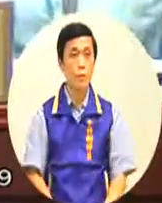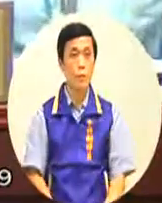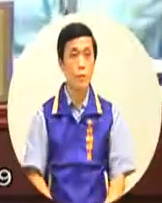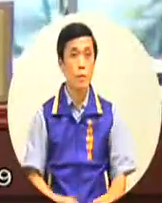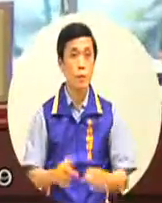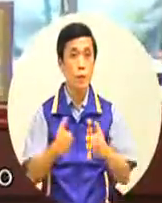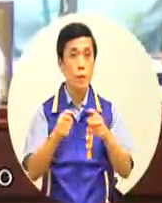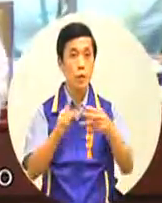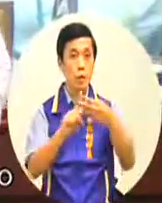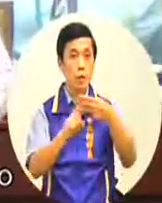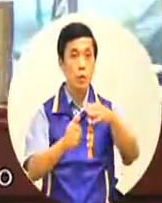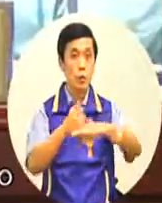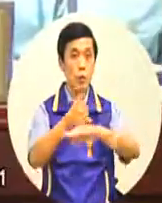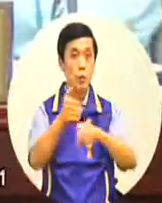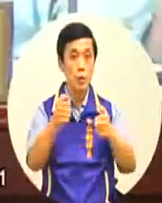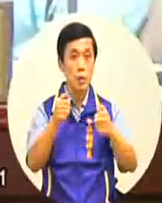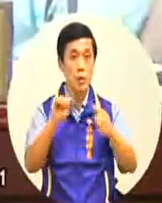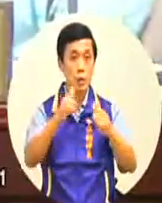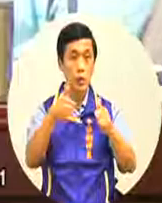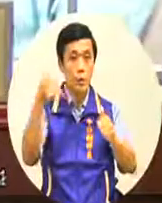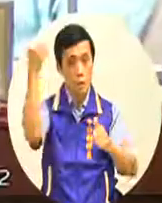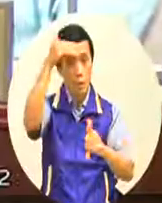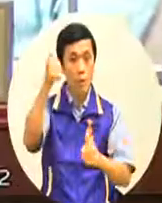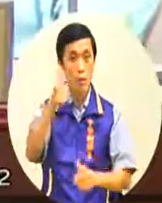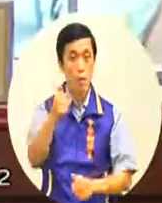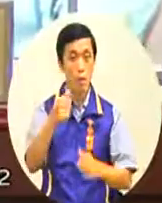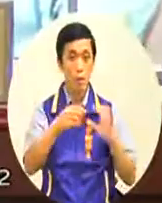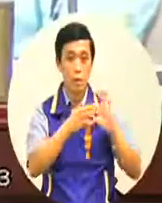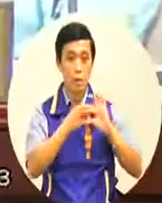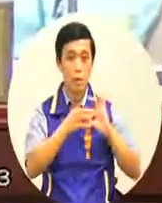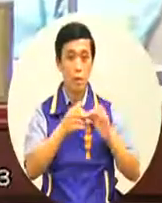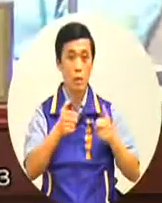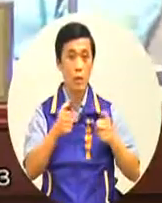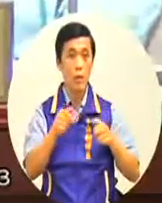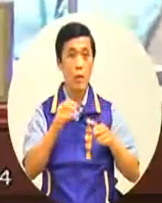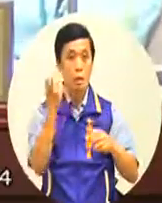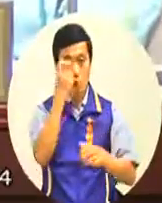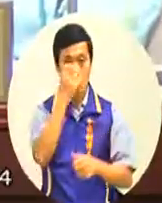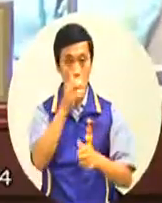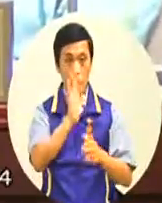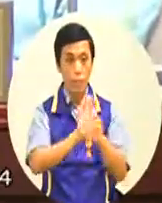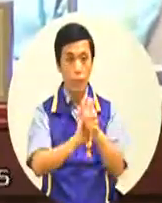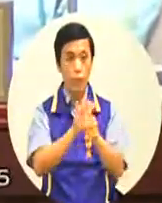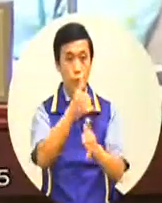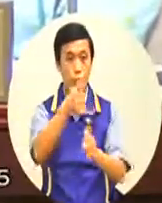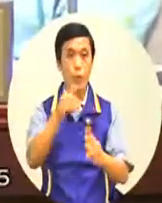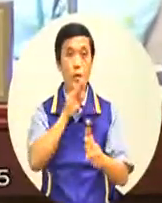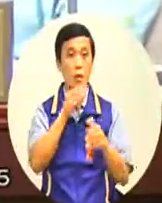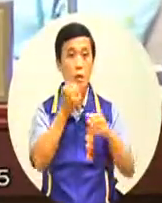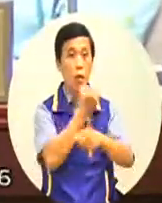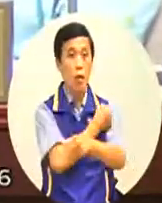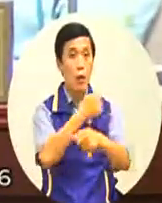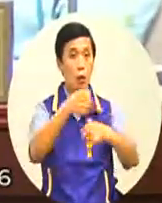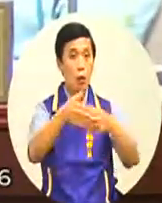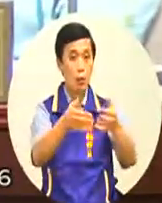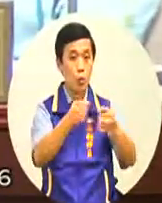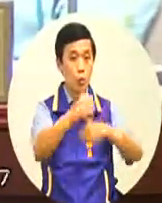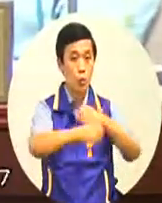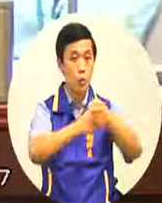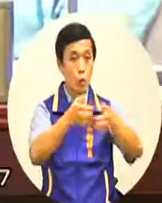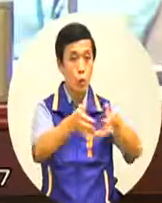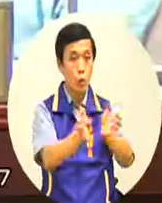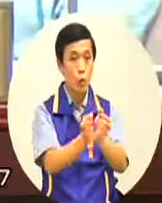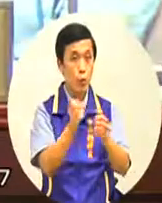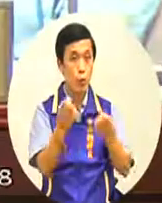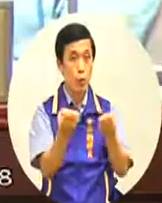谢谢主席，谢谢郑议员的关心。目前这个照顾服务员的训练是由劳动部发展署他们委托